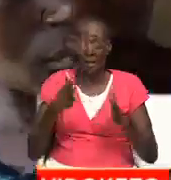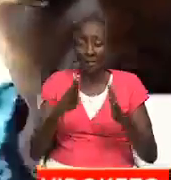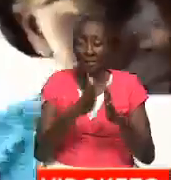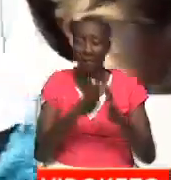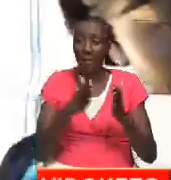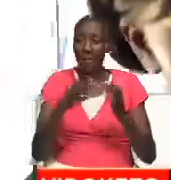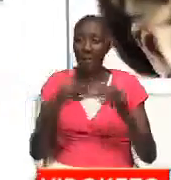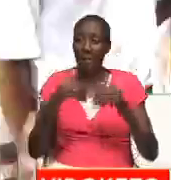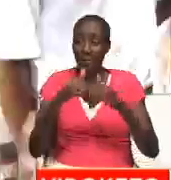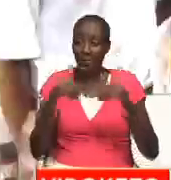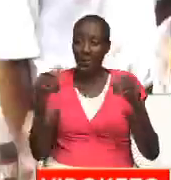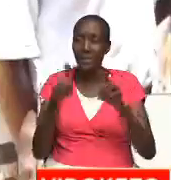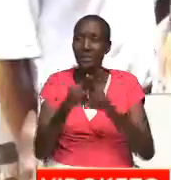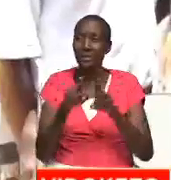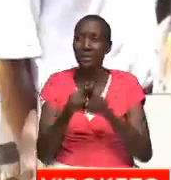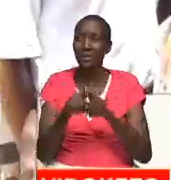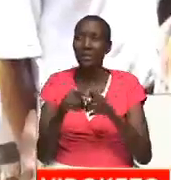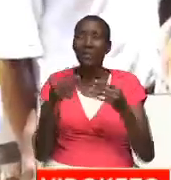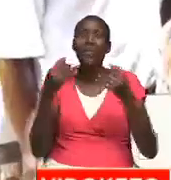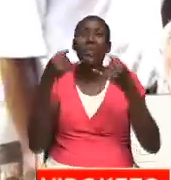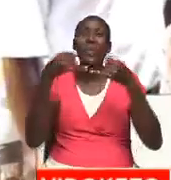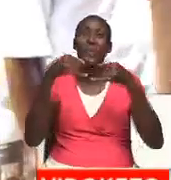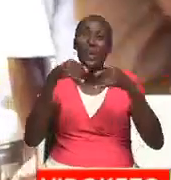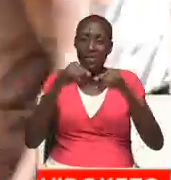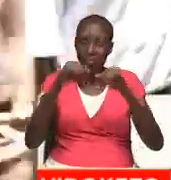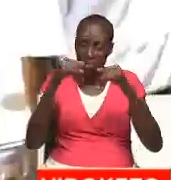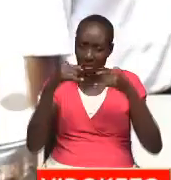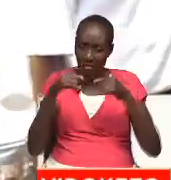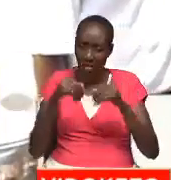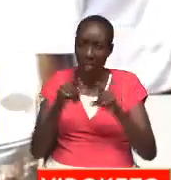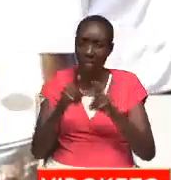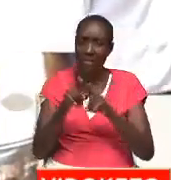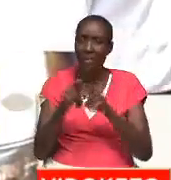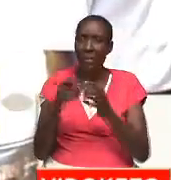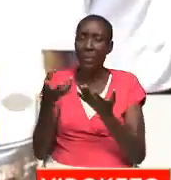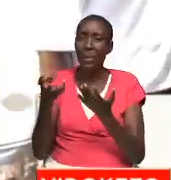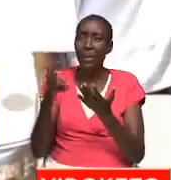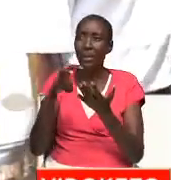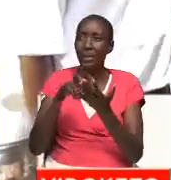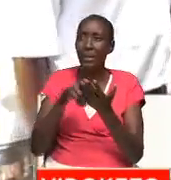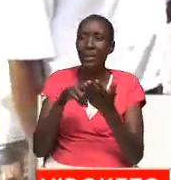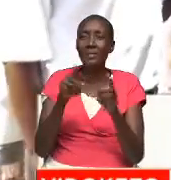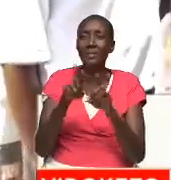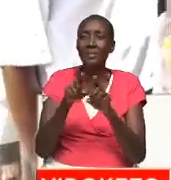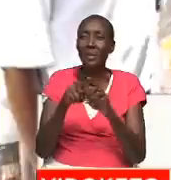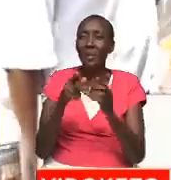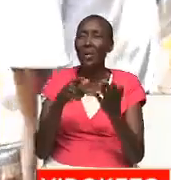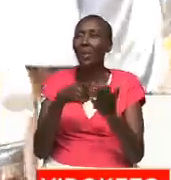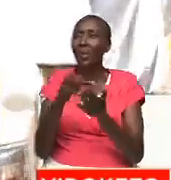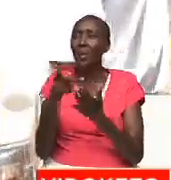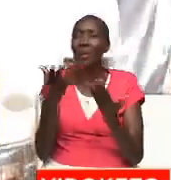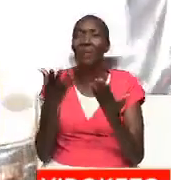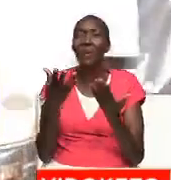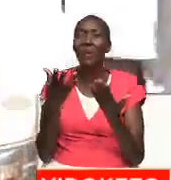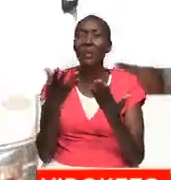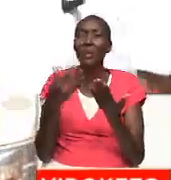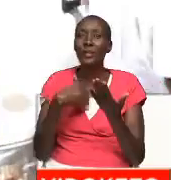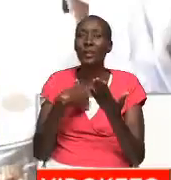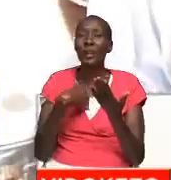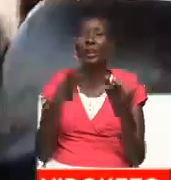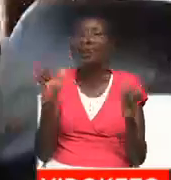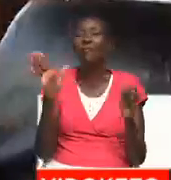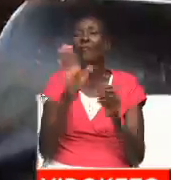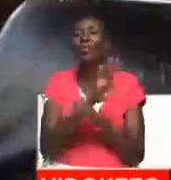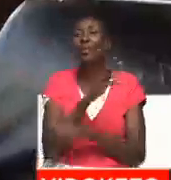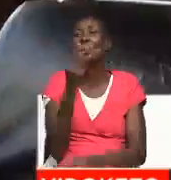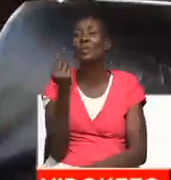So tutajaribu kuadjust venye abiria wataketa for the empty seats, ndio gari bebe capacity yake ya